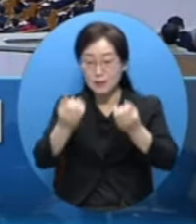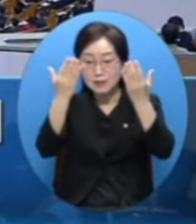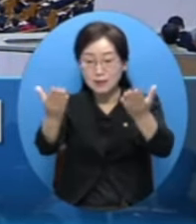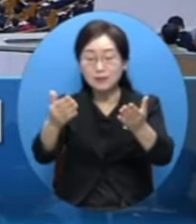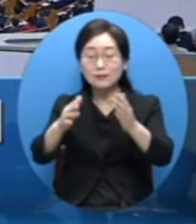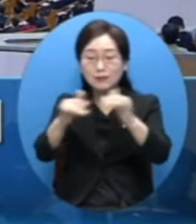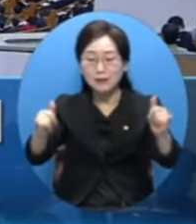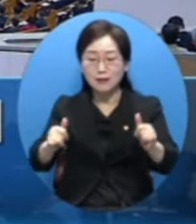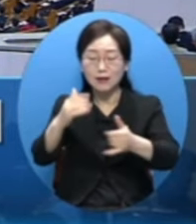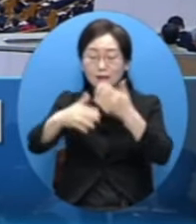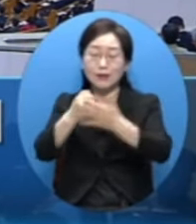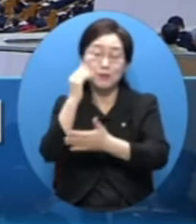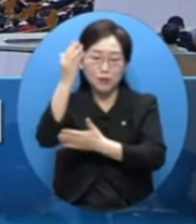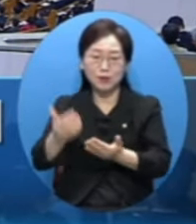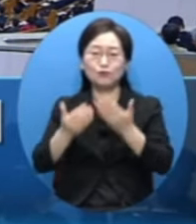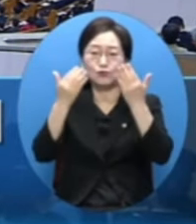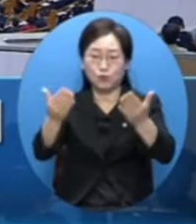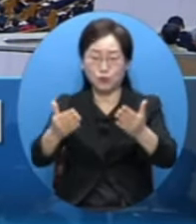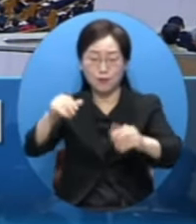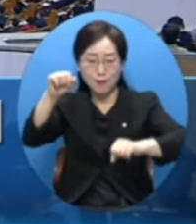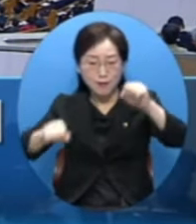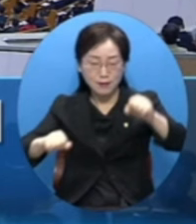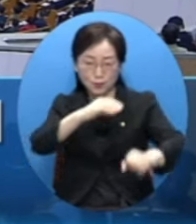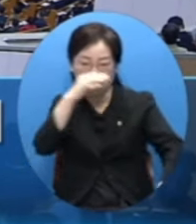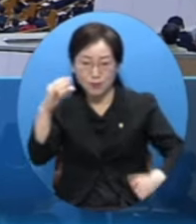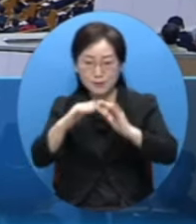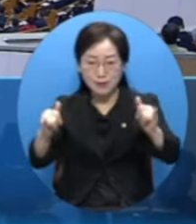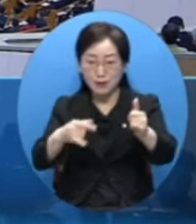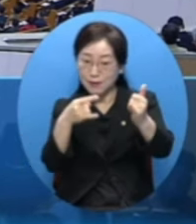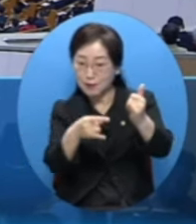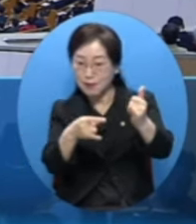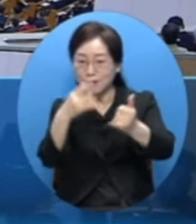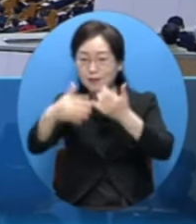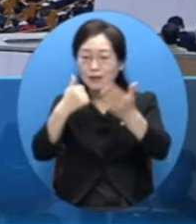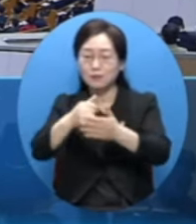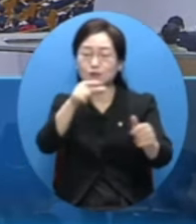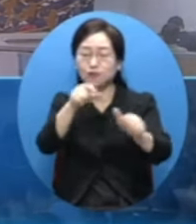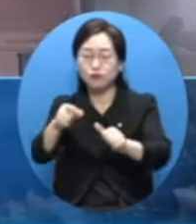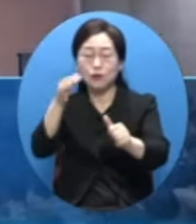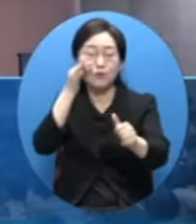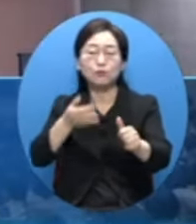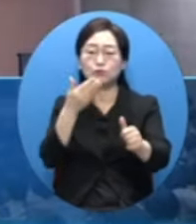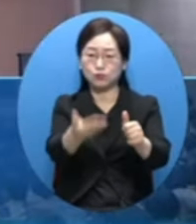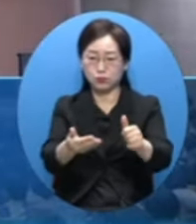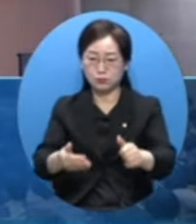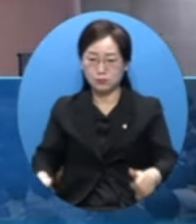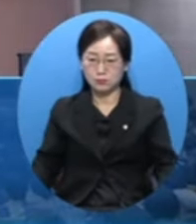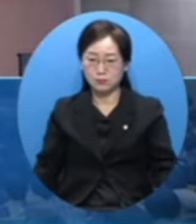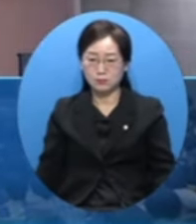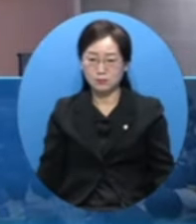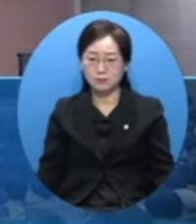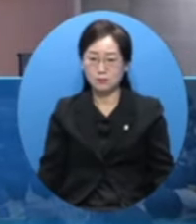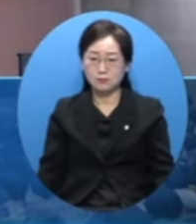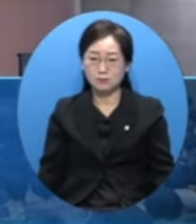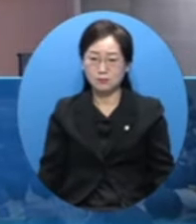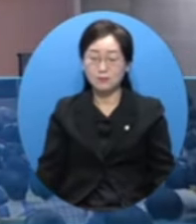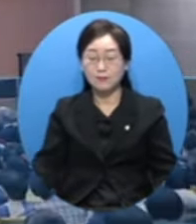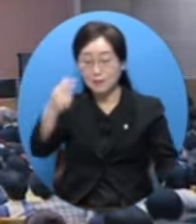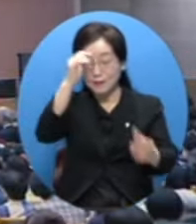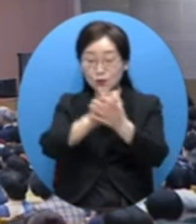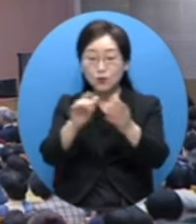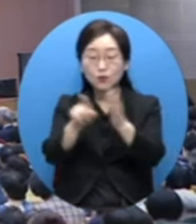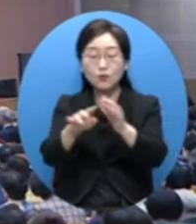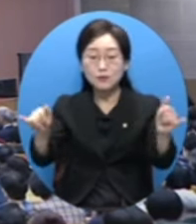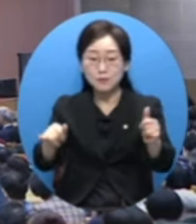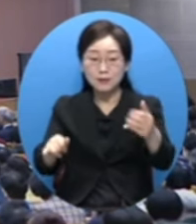드리는 자가 나를 영화롭게 하나니 그의 행위를 옳게 하는 자에게 내가 하나님의 구원을 보리라. 기독교인의 3대